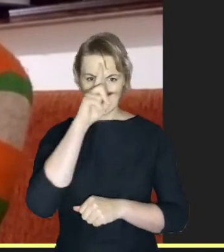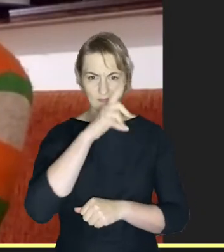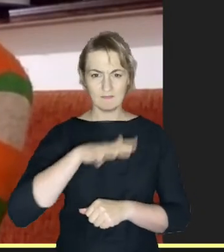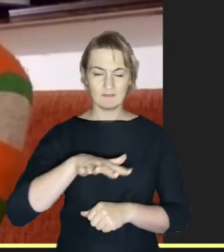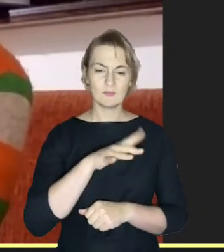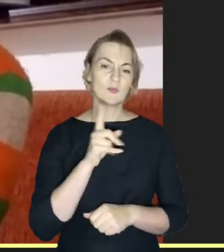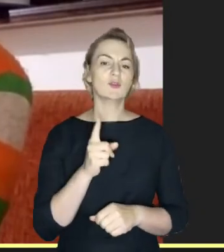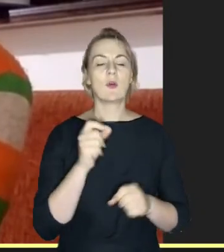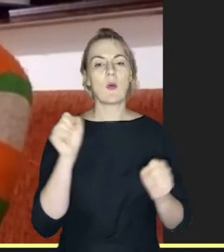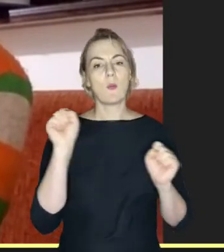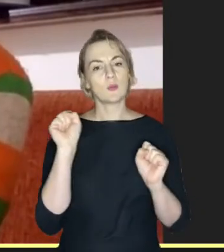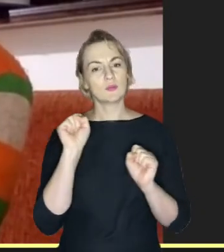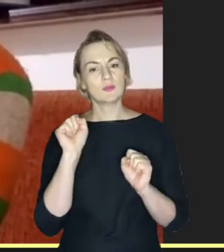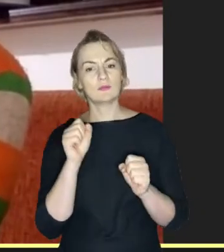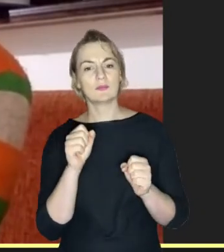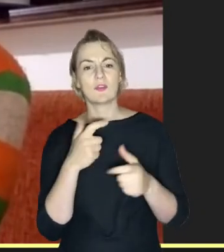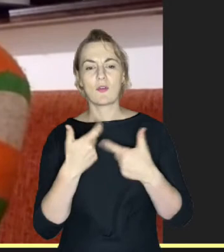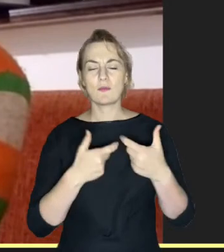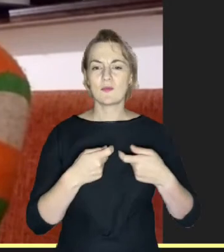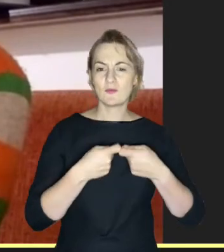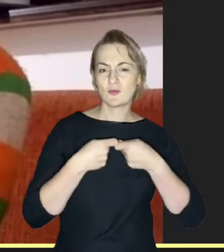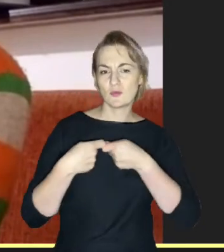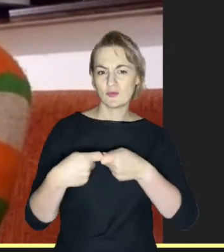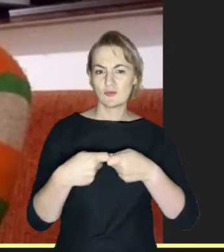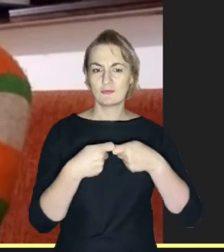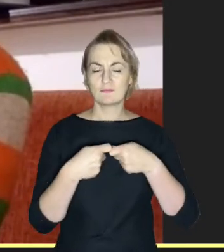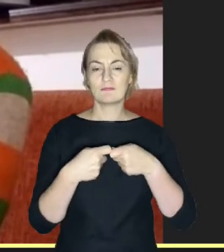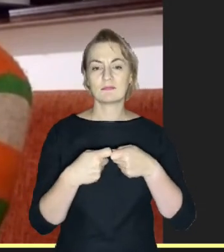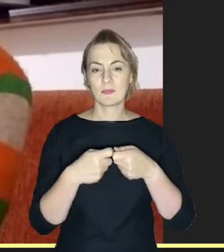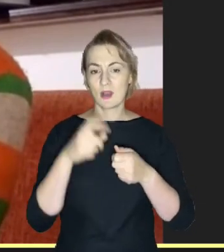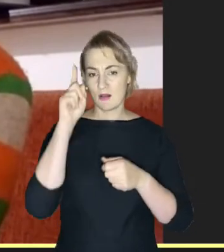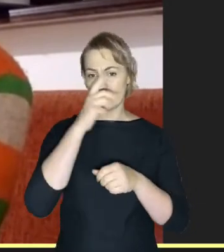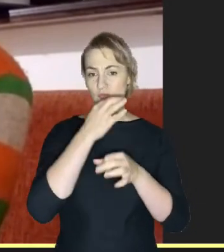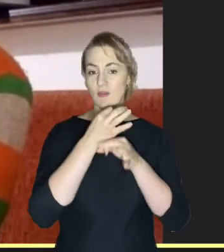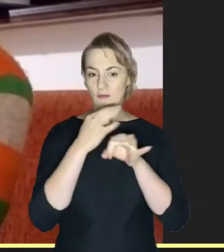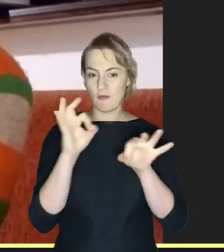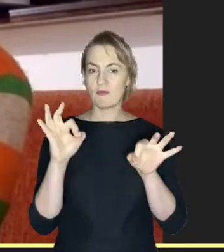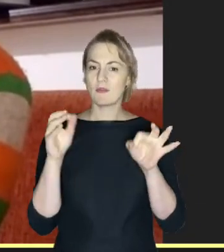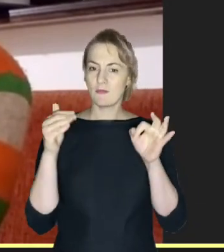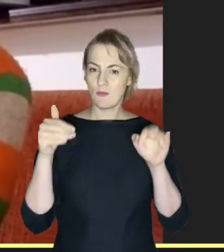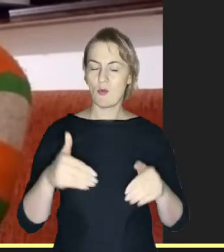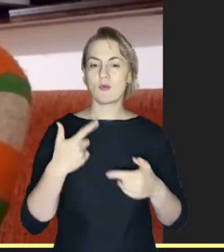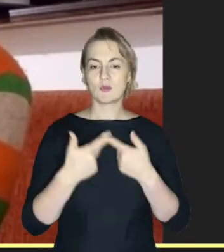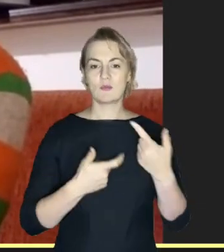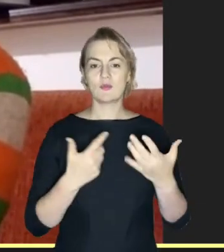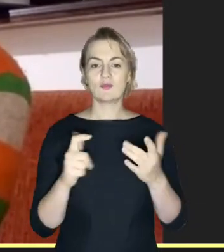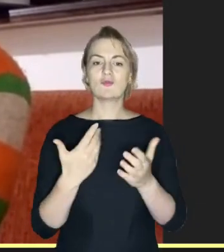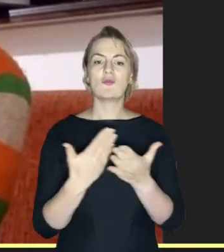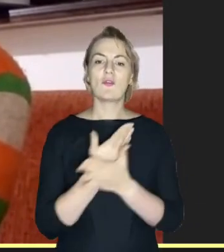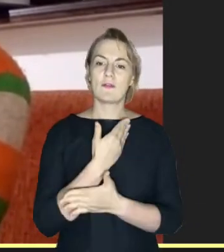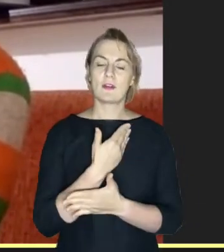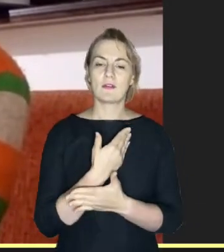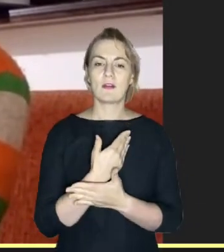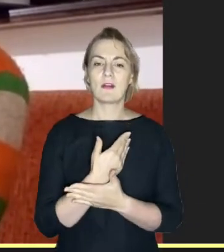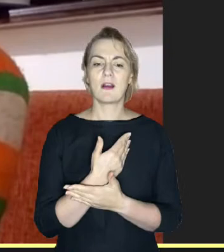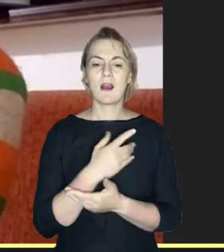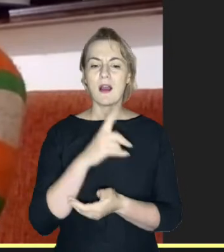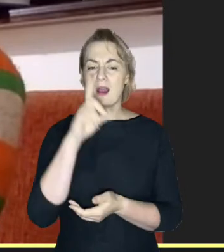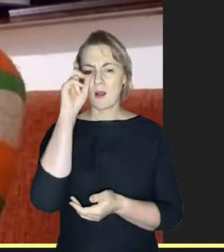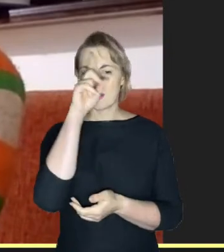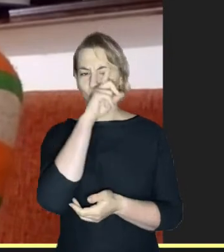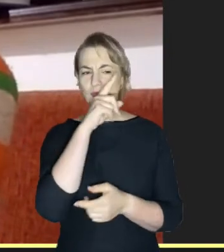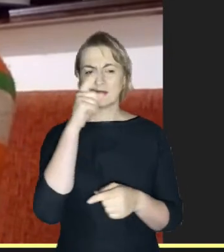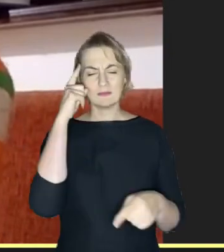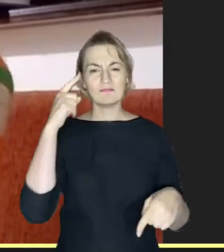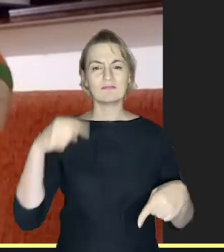działania, do tworzenia wspólnoty. Tylko wolni ludzie mają szansę stworzyć coś nowego. Jak przekonać ludzi, że mają